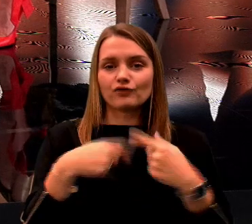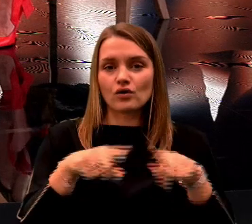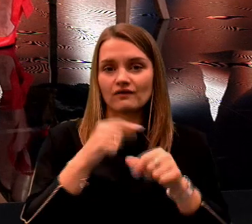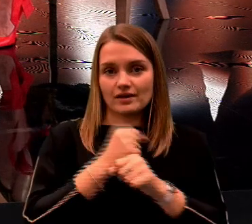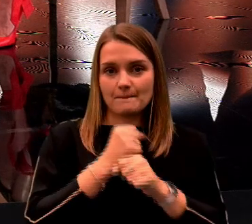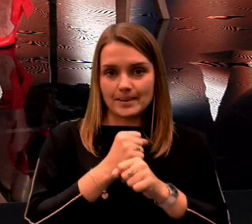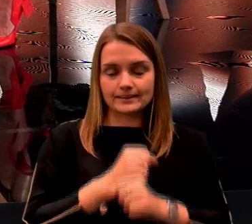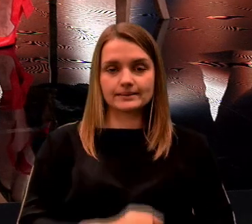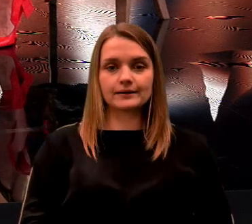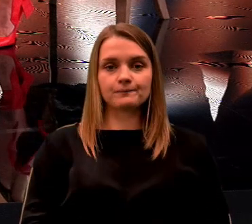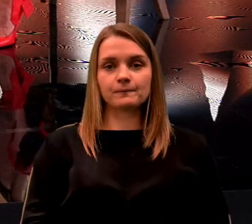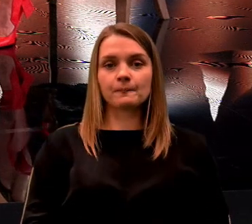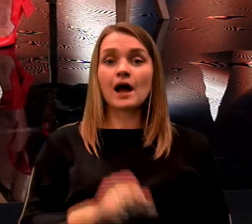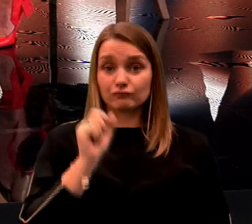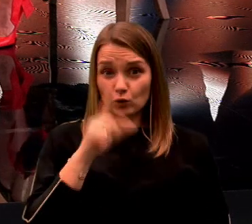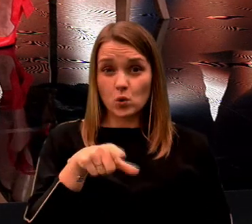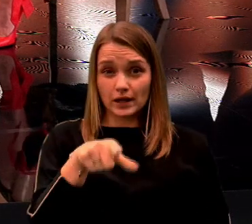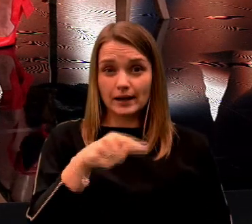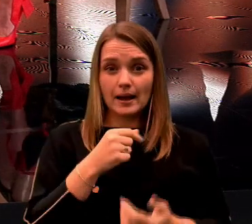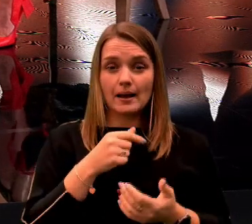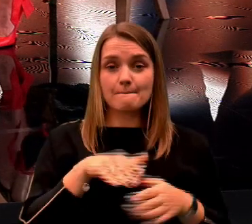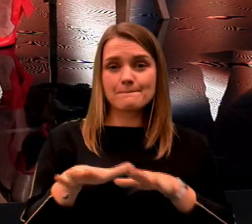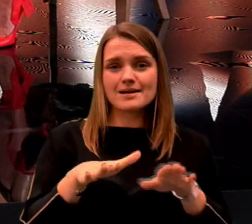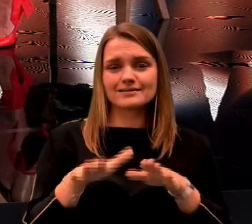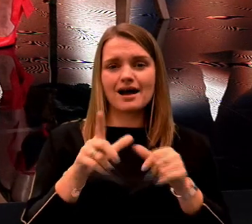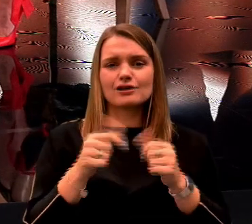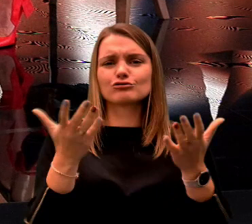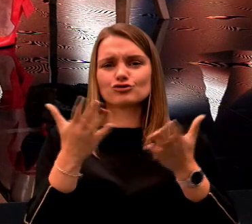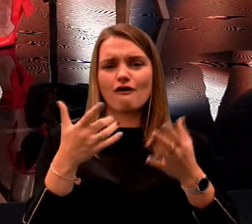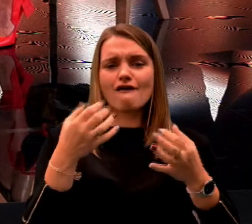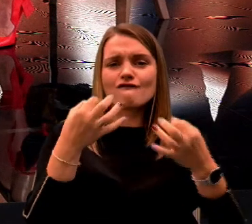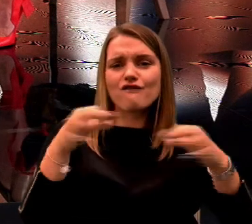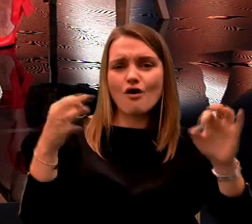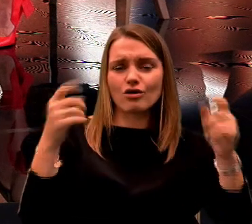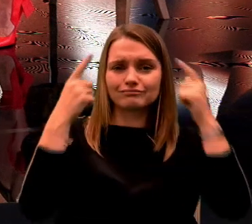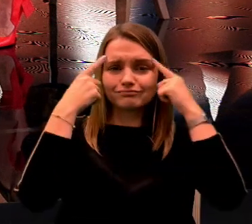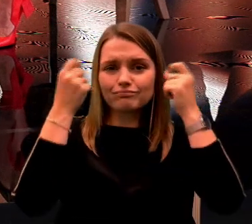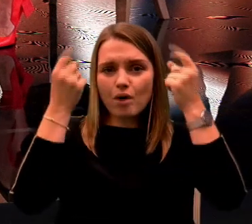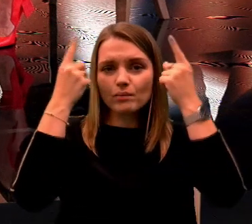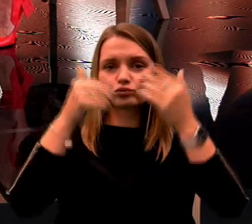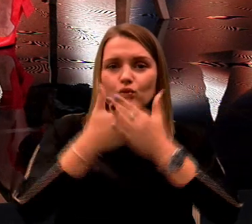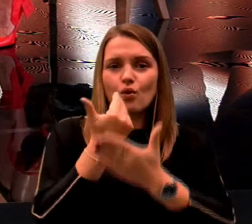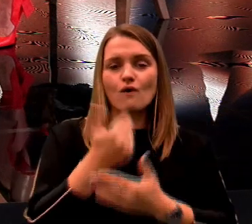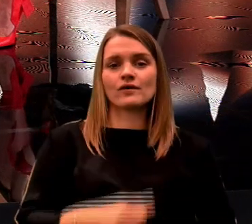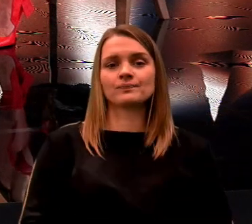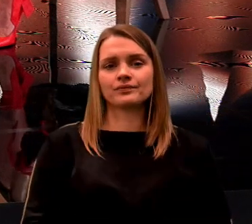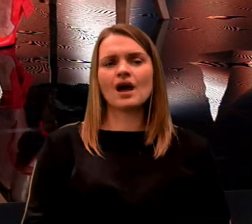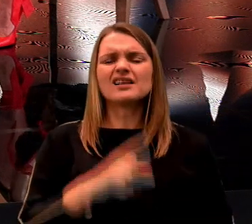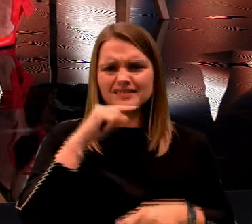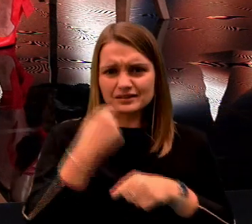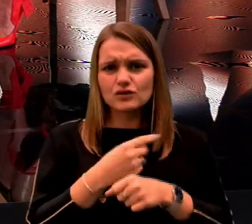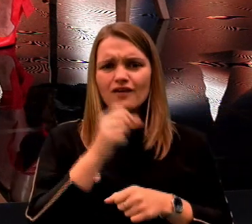są takie miejsca w organizacjach, gdzie tej wolności i kreatywności dajemy ludziom mniej. To chcesz powiedzieć? Zdecydowanie tak, chociaż